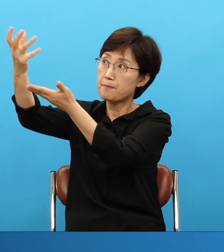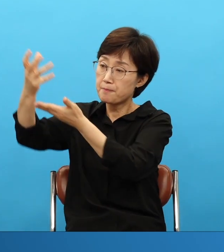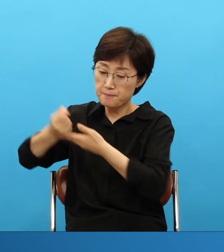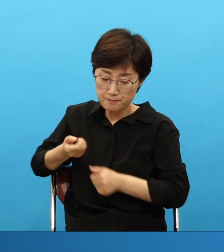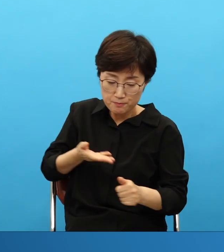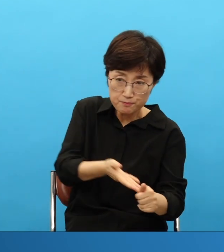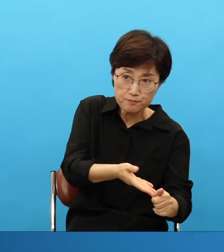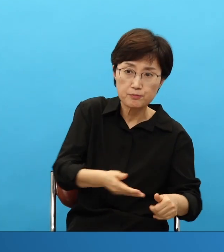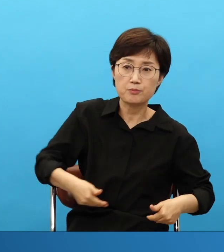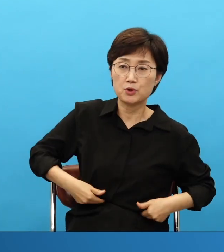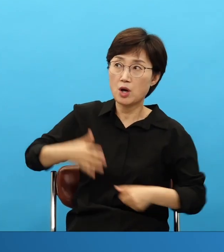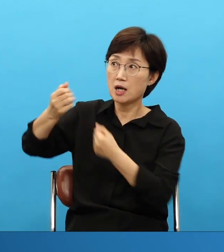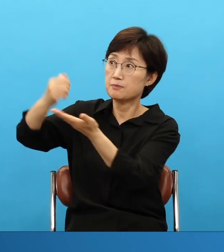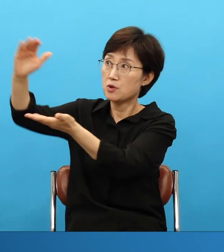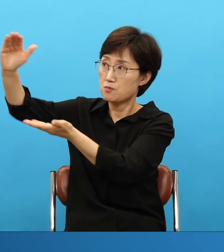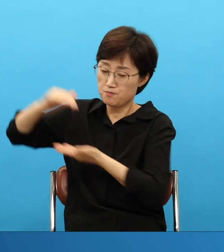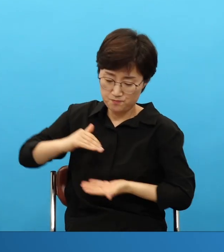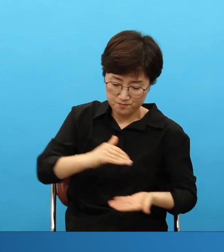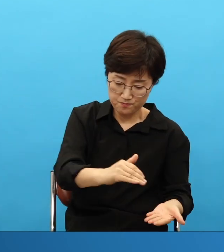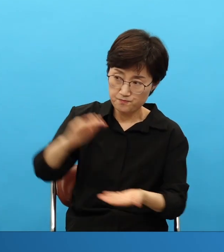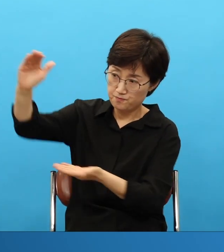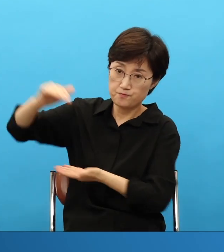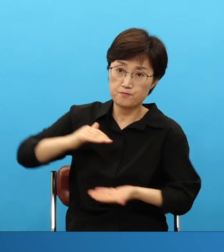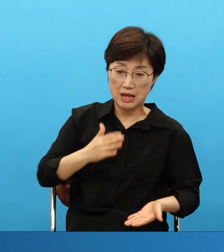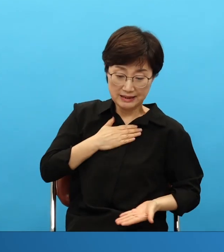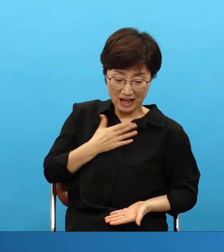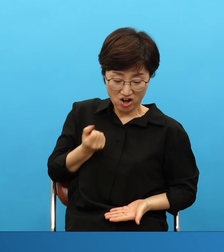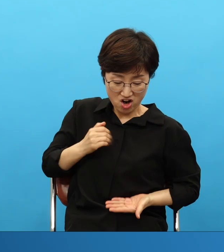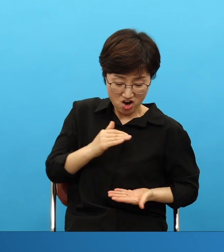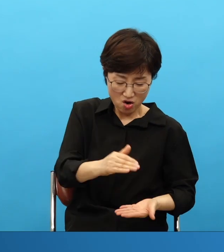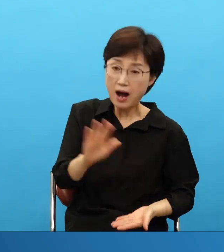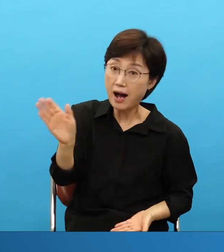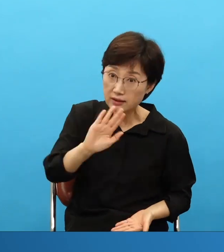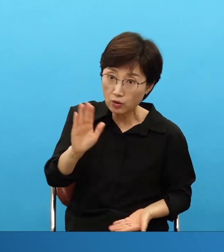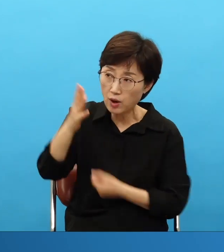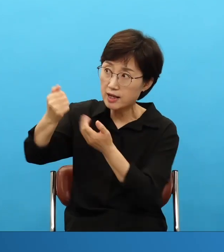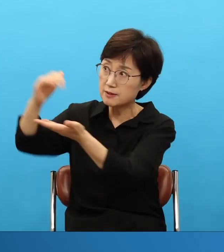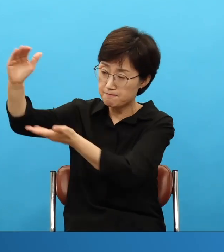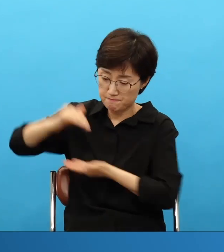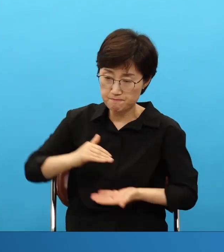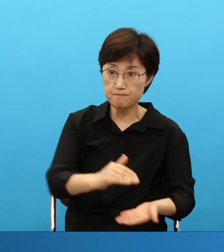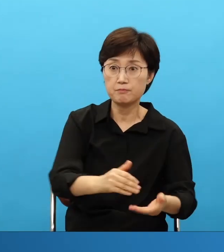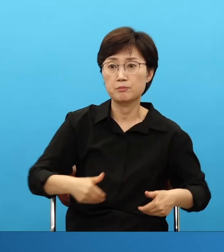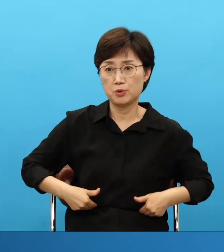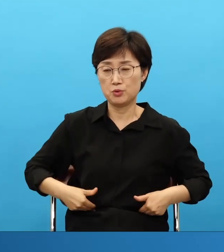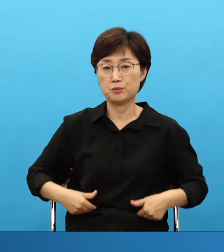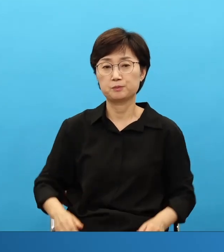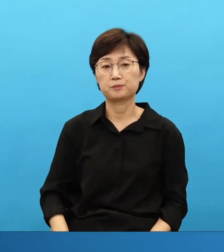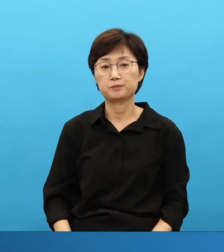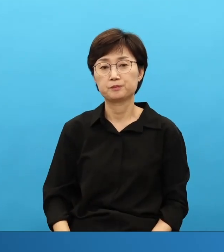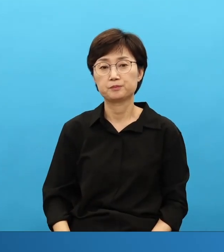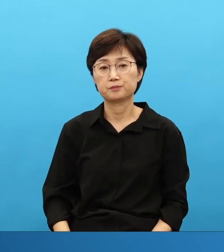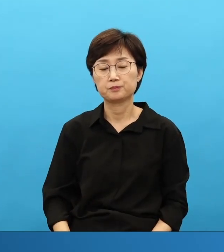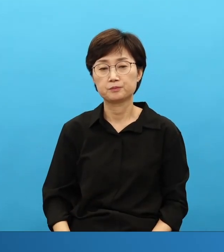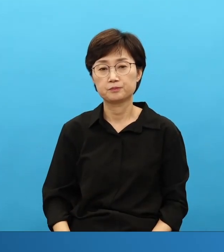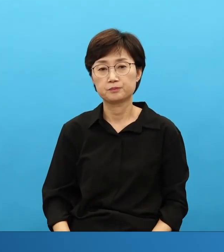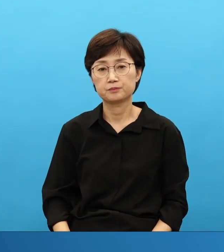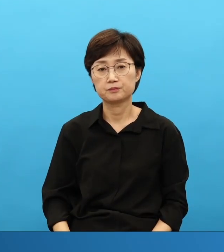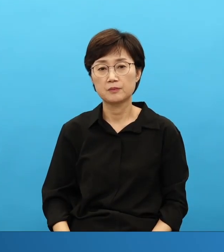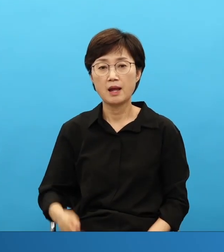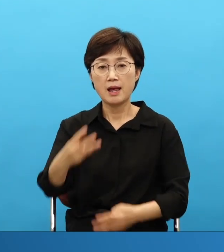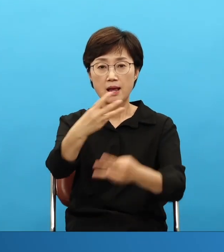중요합니다 여러분 전달하는게 아니고 하나님 전 유 목사는 트에게 전달해야